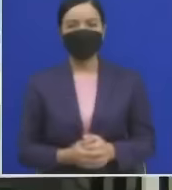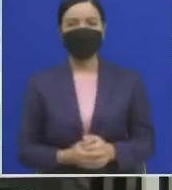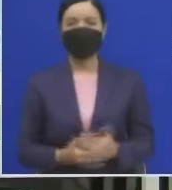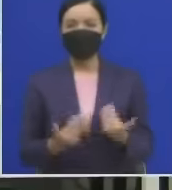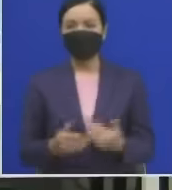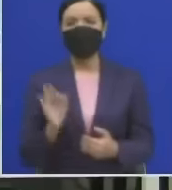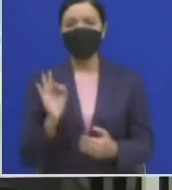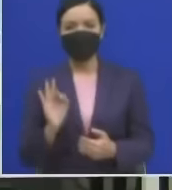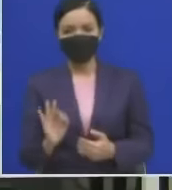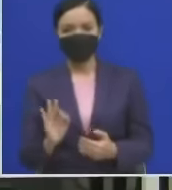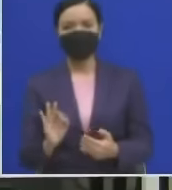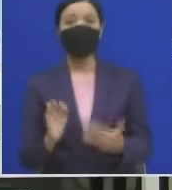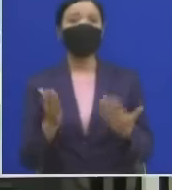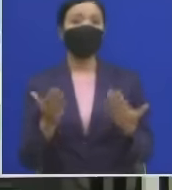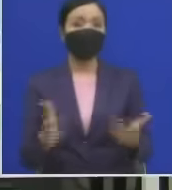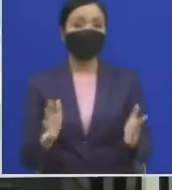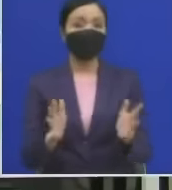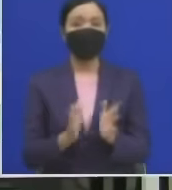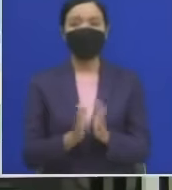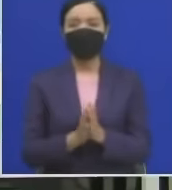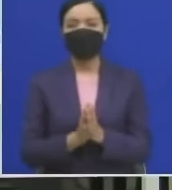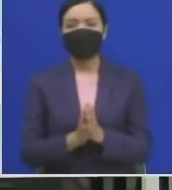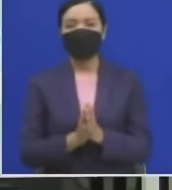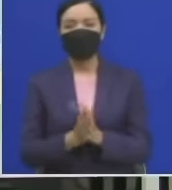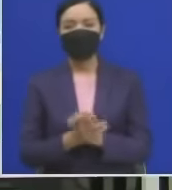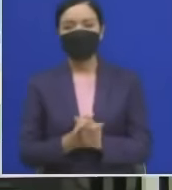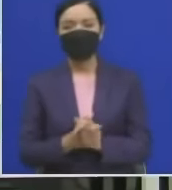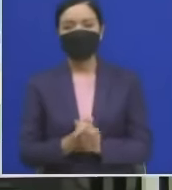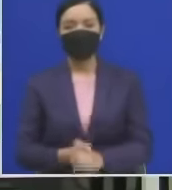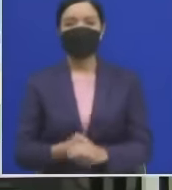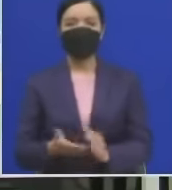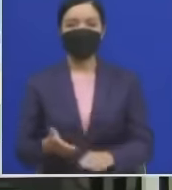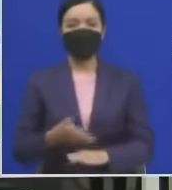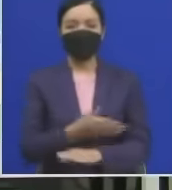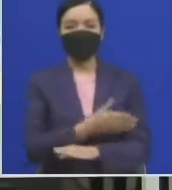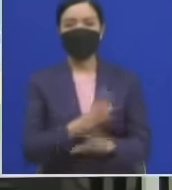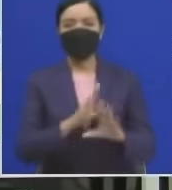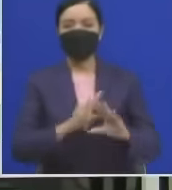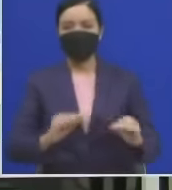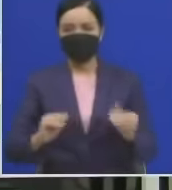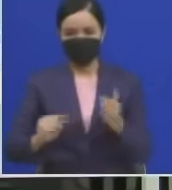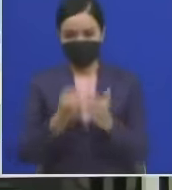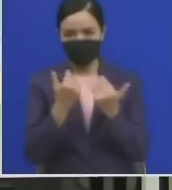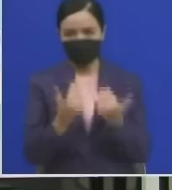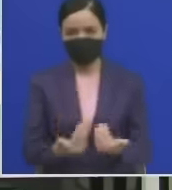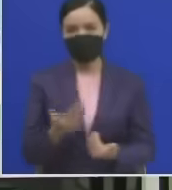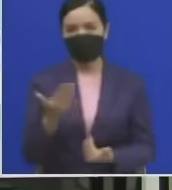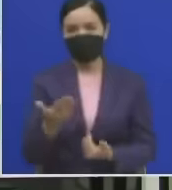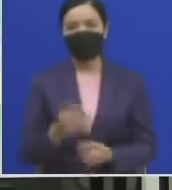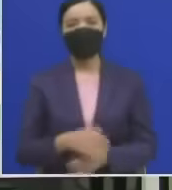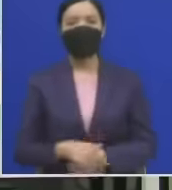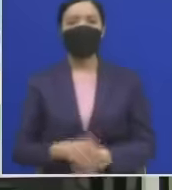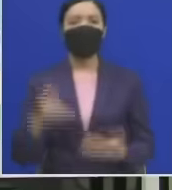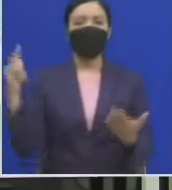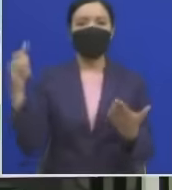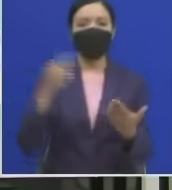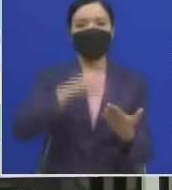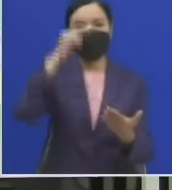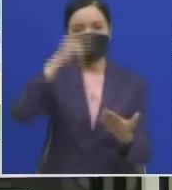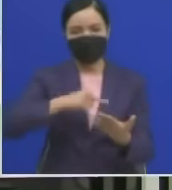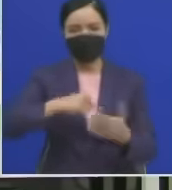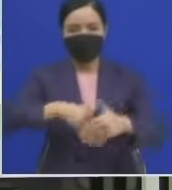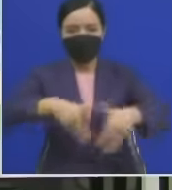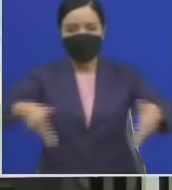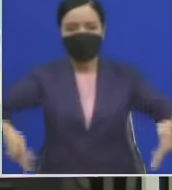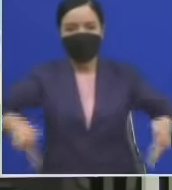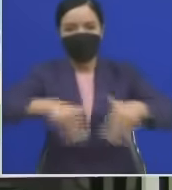อนนี้คือโอเคแล้วก็มีการคลายก่อนหน้านี้แล้วมีผลแล้ววันนี้ก็คือการเดินทางเข้าประเทศในแบบแซนด์บ็อก